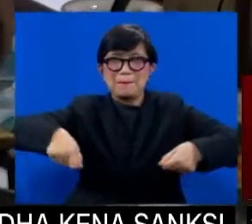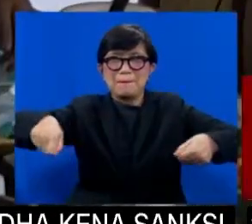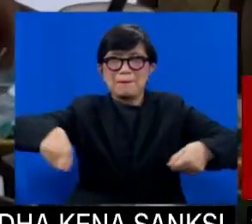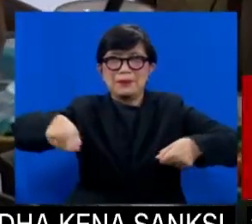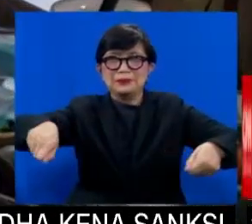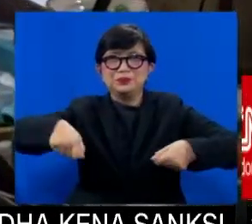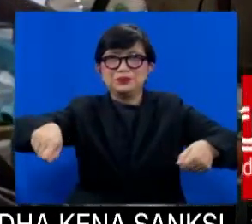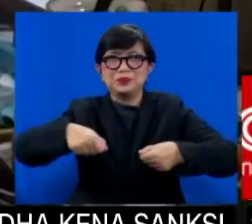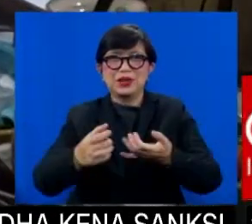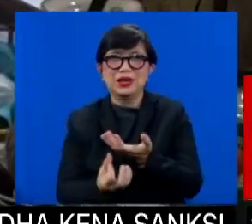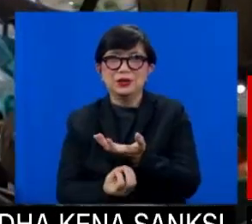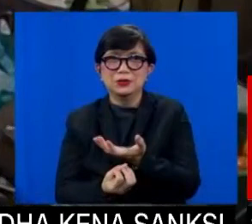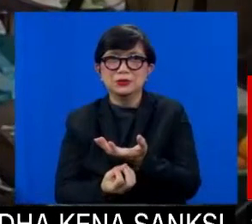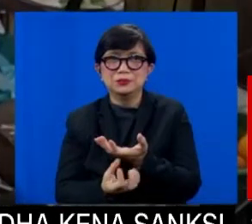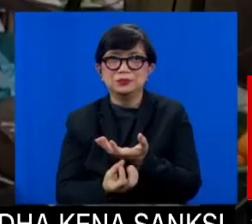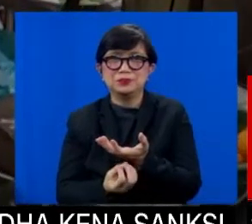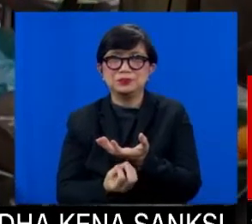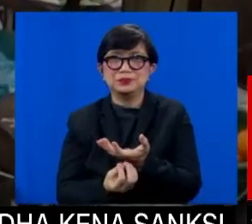Oke.